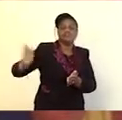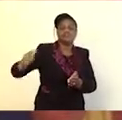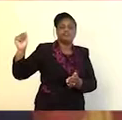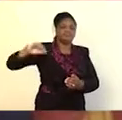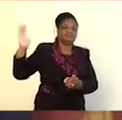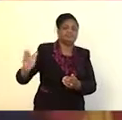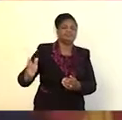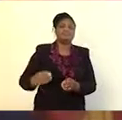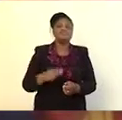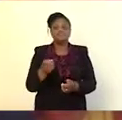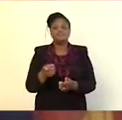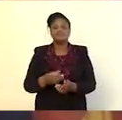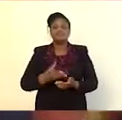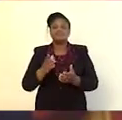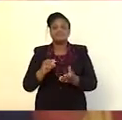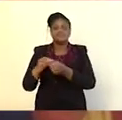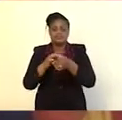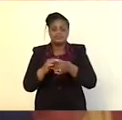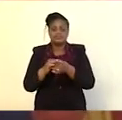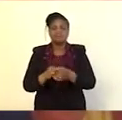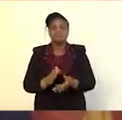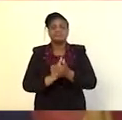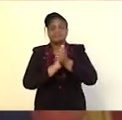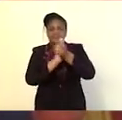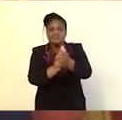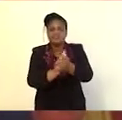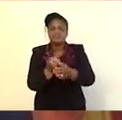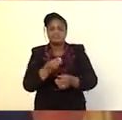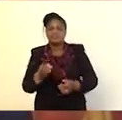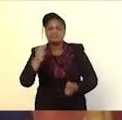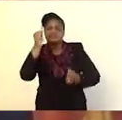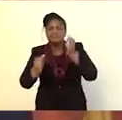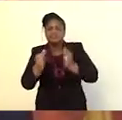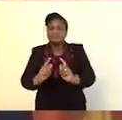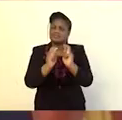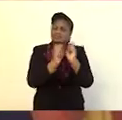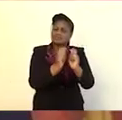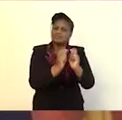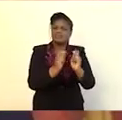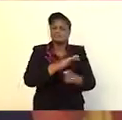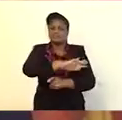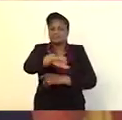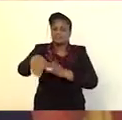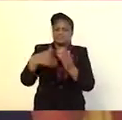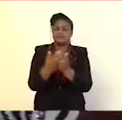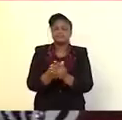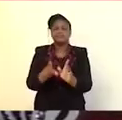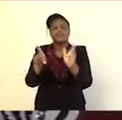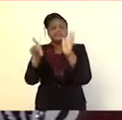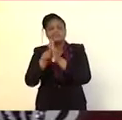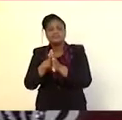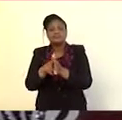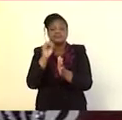varikutunga mirira ma drivers ema kombi iwayo vachidzidziswa mitemo yese. Kana uri